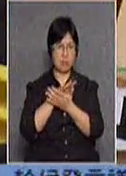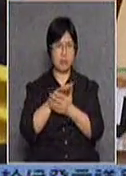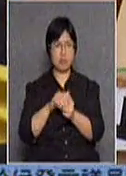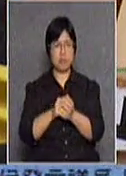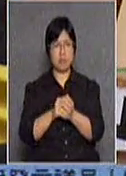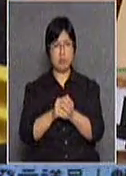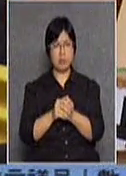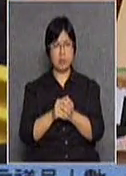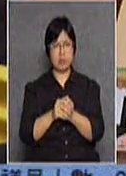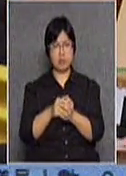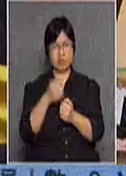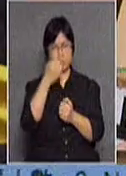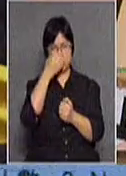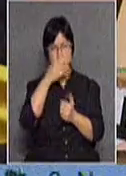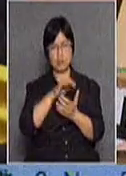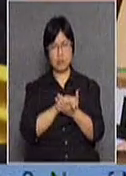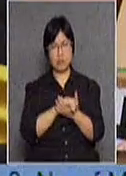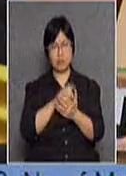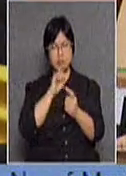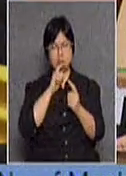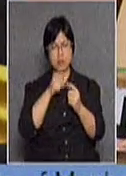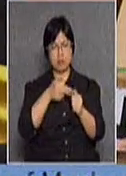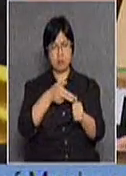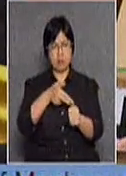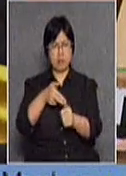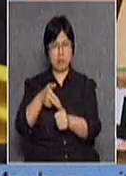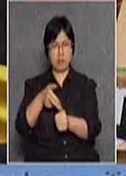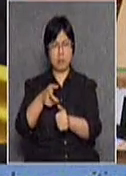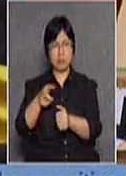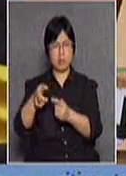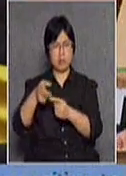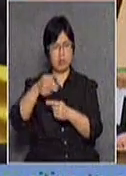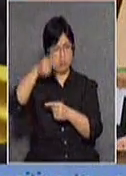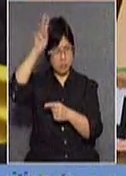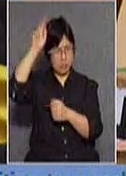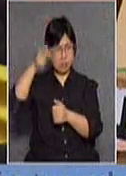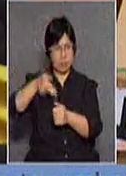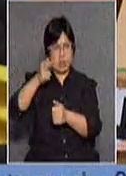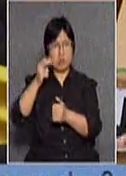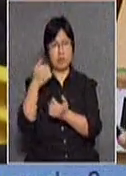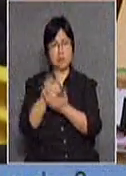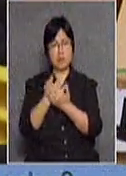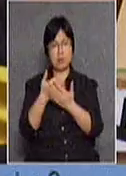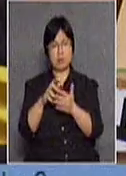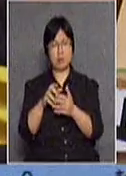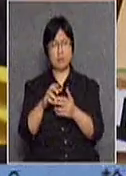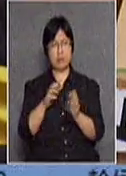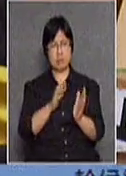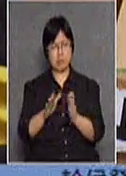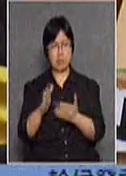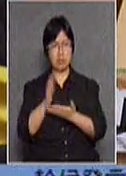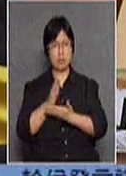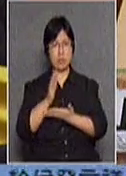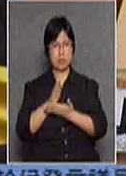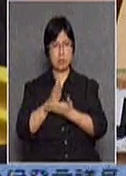這個香港多名人質在馬尼拉被殺死亡的個案的處理的分別。